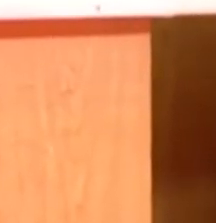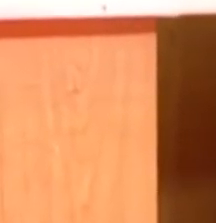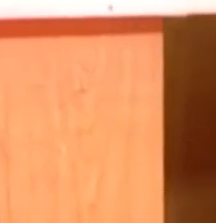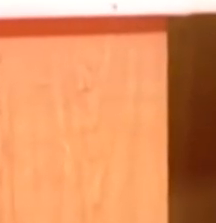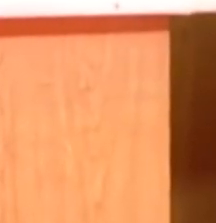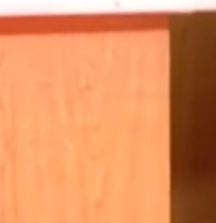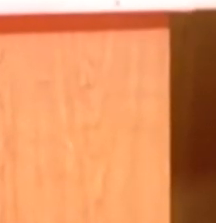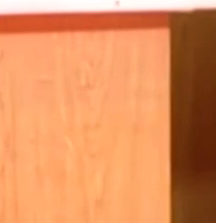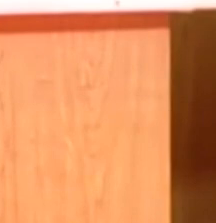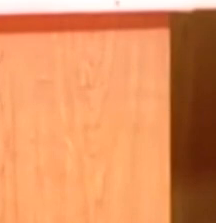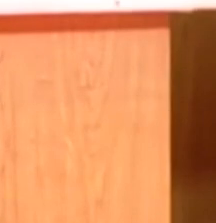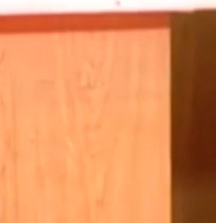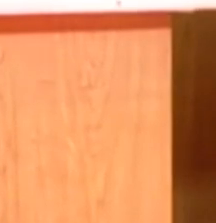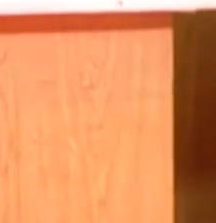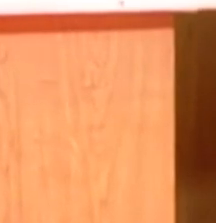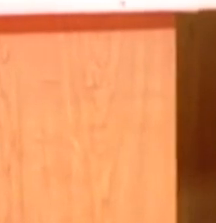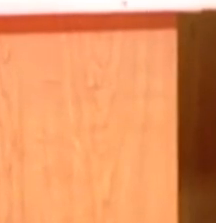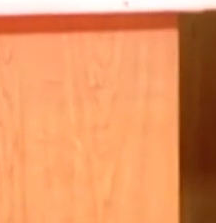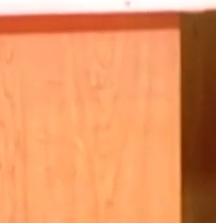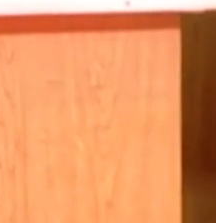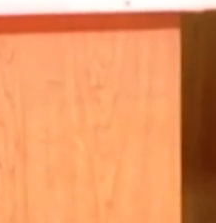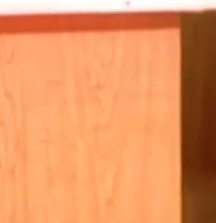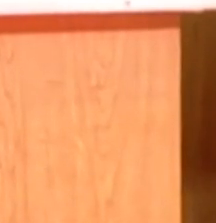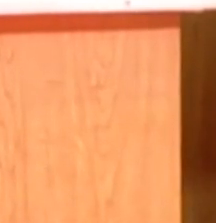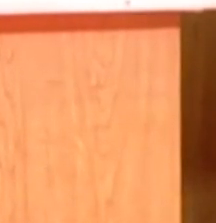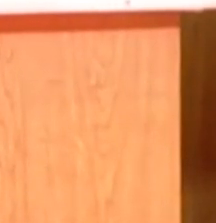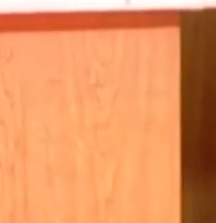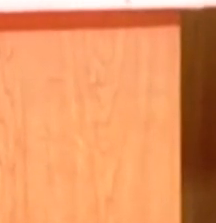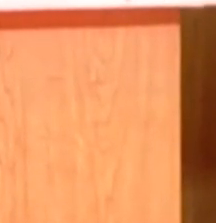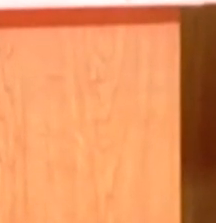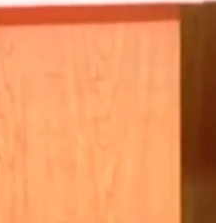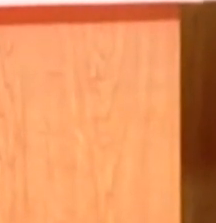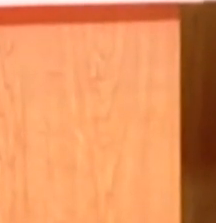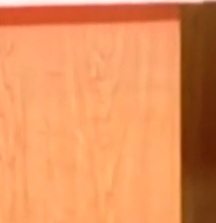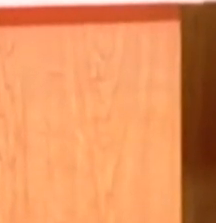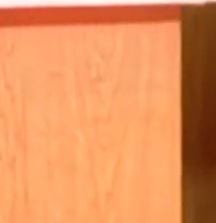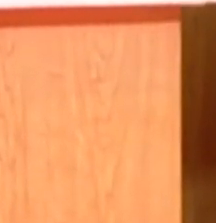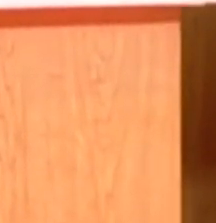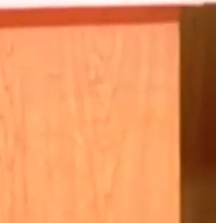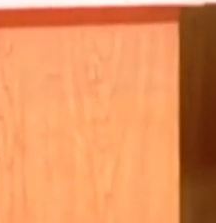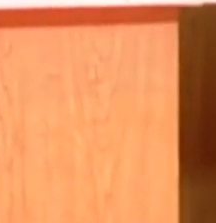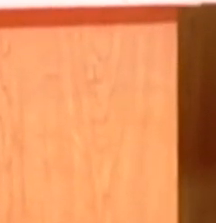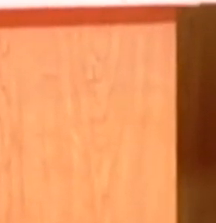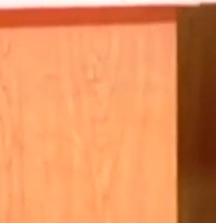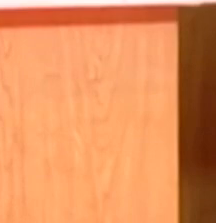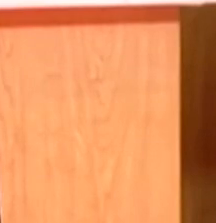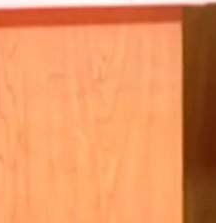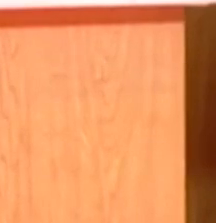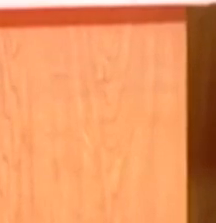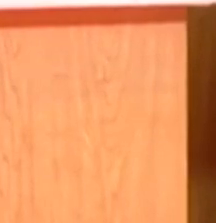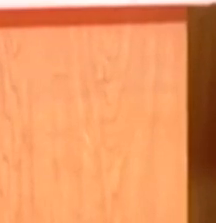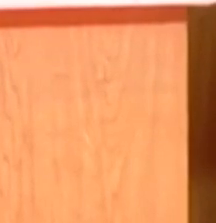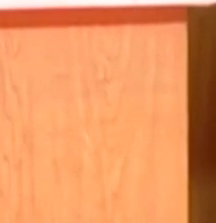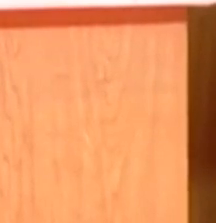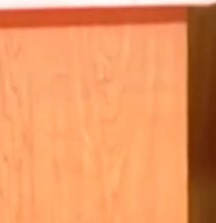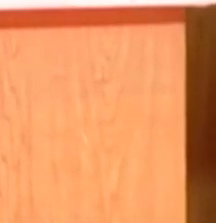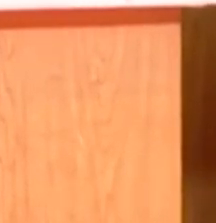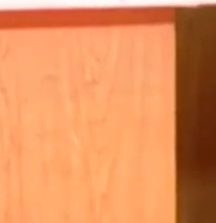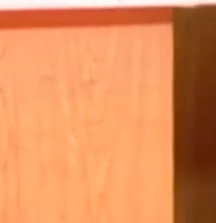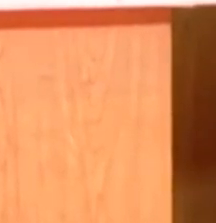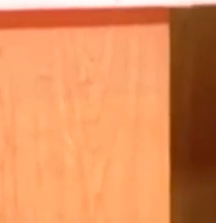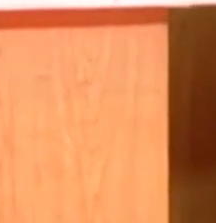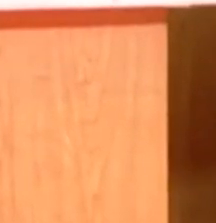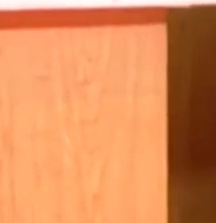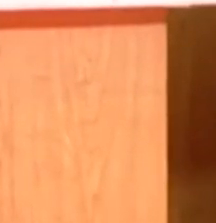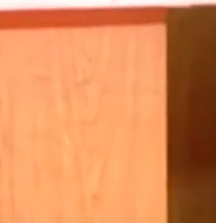balita. Panoorin ang unang balita sa unang hirit at iba pang award-winning news ka sa youtube.com/GMA News. I-click lang ang